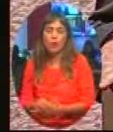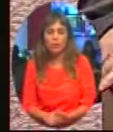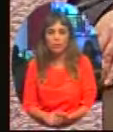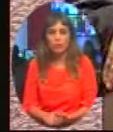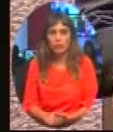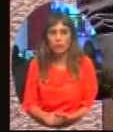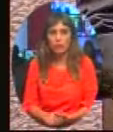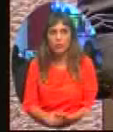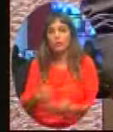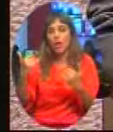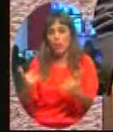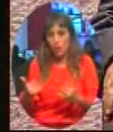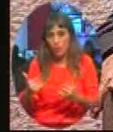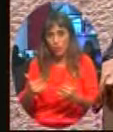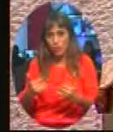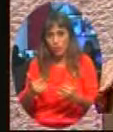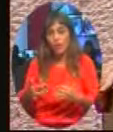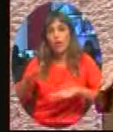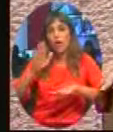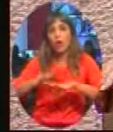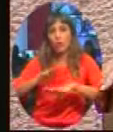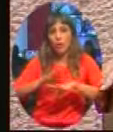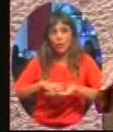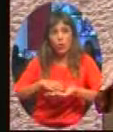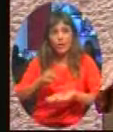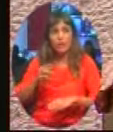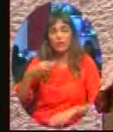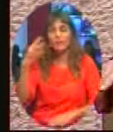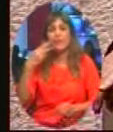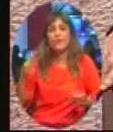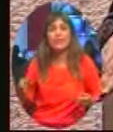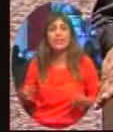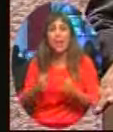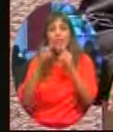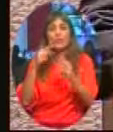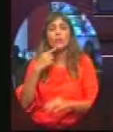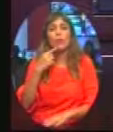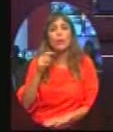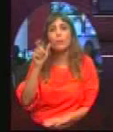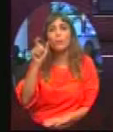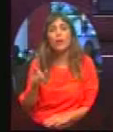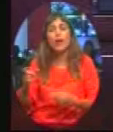היום, בצרפתית שלי אומרים, זה הקרוב העני.